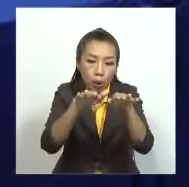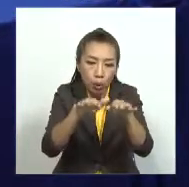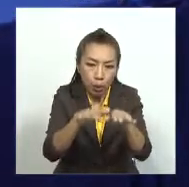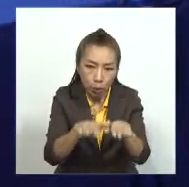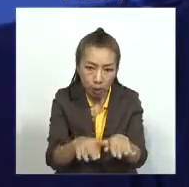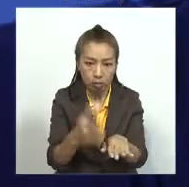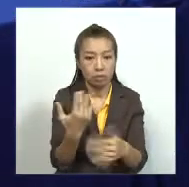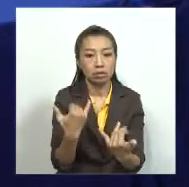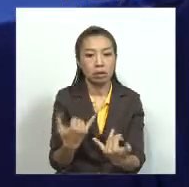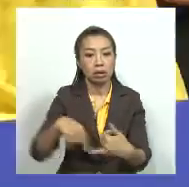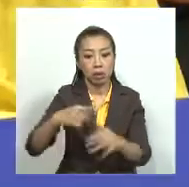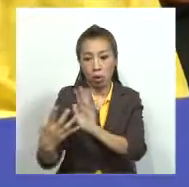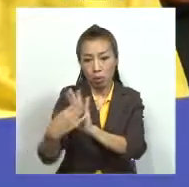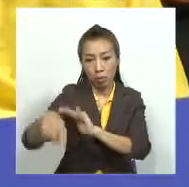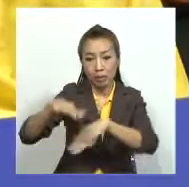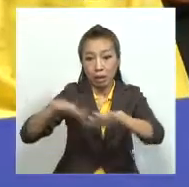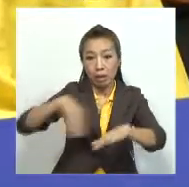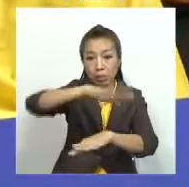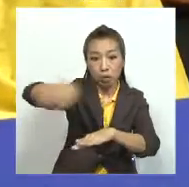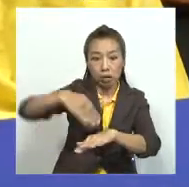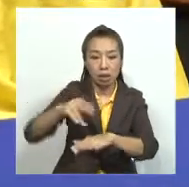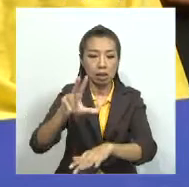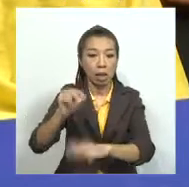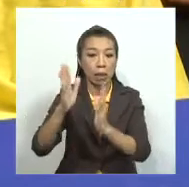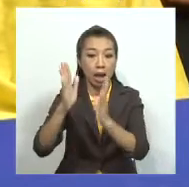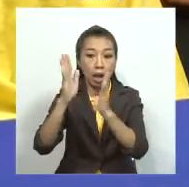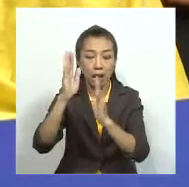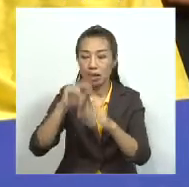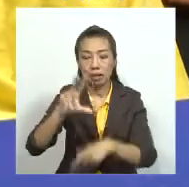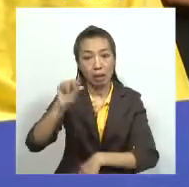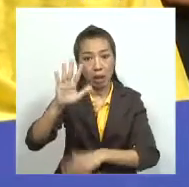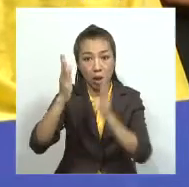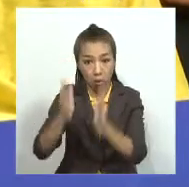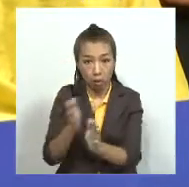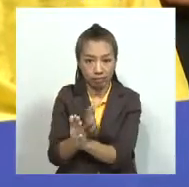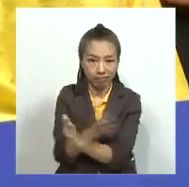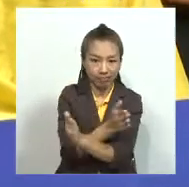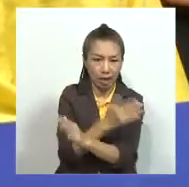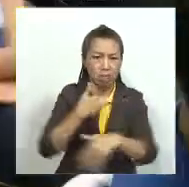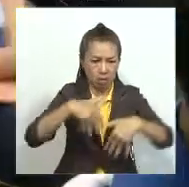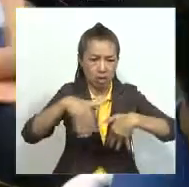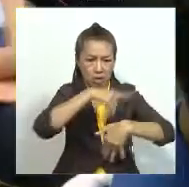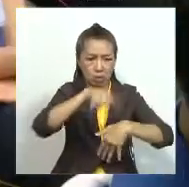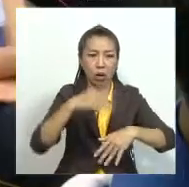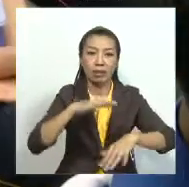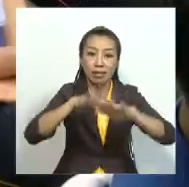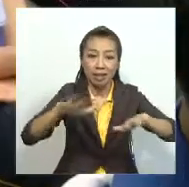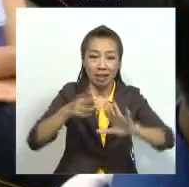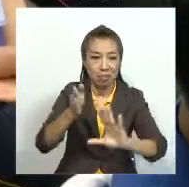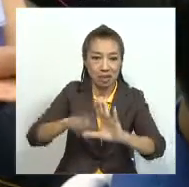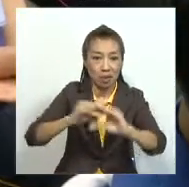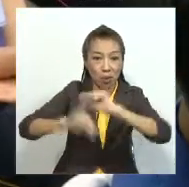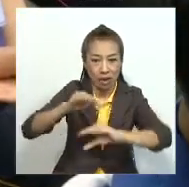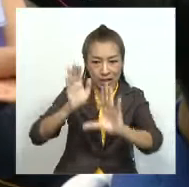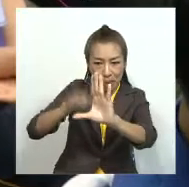กับน้องๆ นะคะที่ผ่านการคัดเลือกจำนวน35คนก่อนหน้านี้มีน้องๆมาสมัครเป็นจำนวนมากค่ะแต่อันนี้คือค